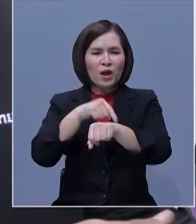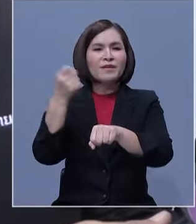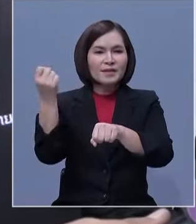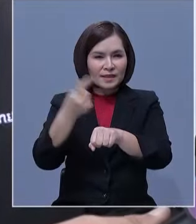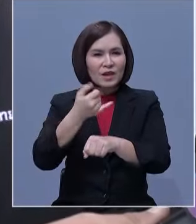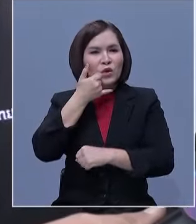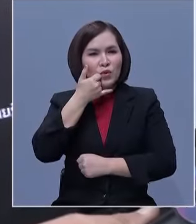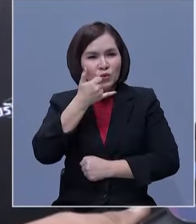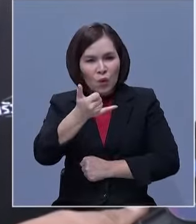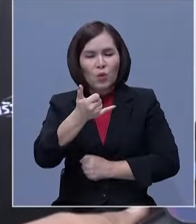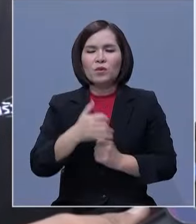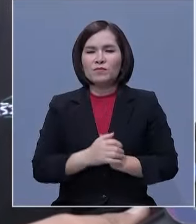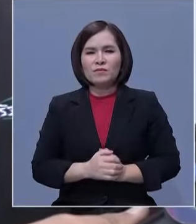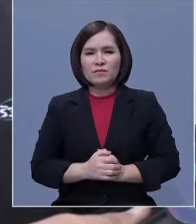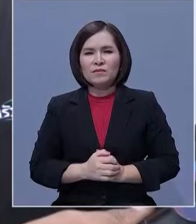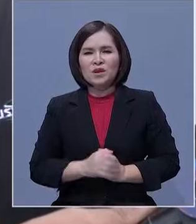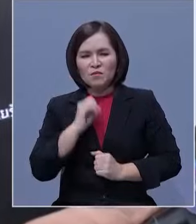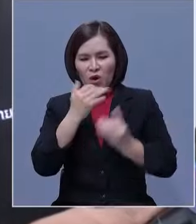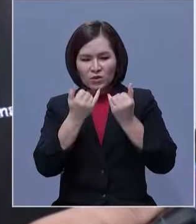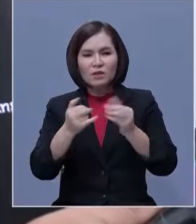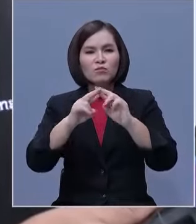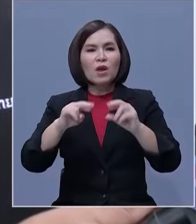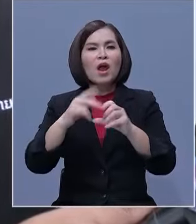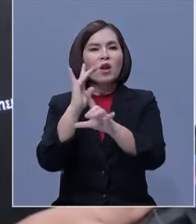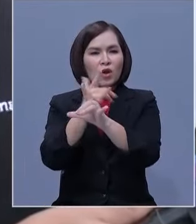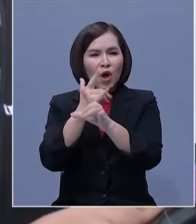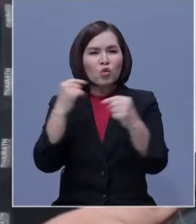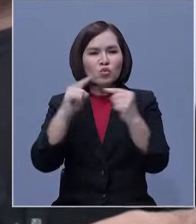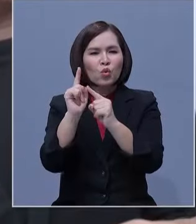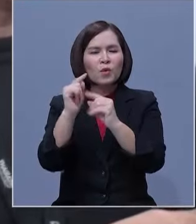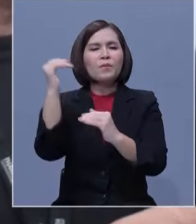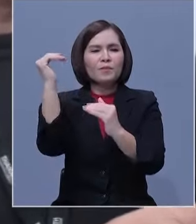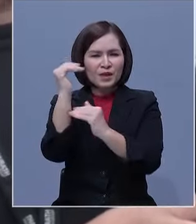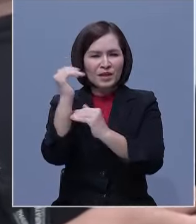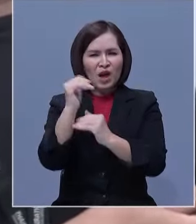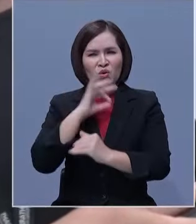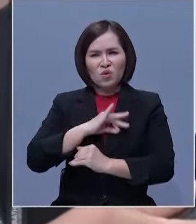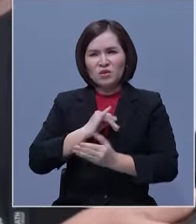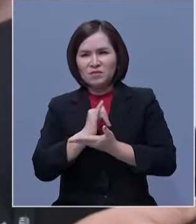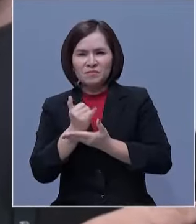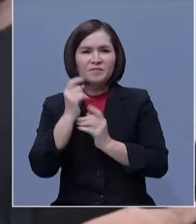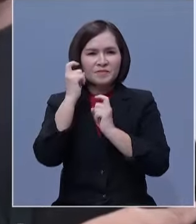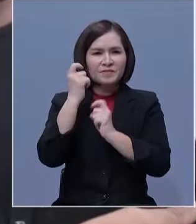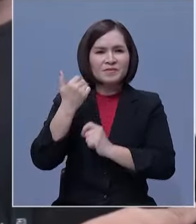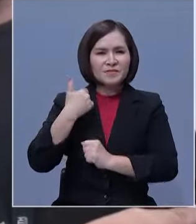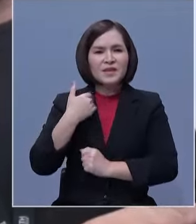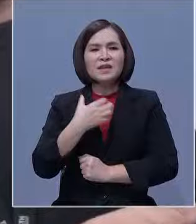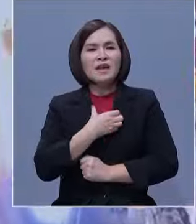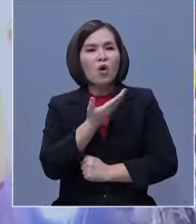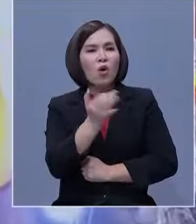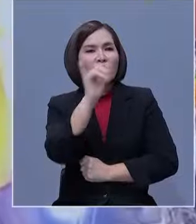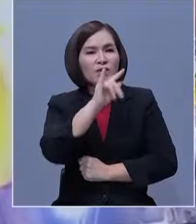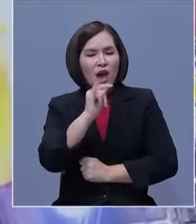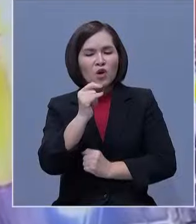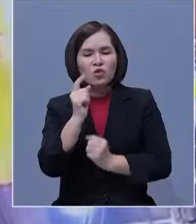คมนะครับโดยน้องชายบอกว่าเขาอยู่ที่ร้านเหล้าแห่งหนึ่งในห้างย่านปิ่นเกล้ารู้สึกไม่ปลอดภัยขอให้พี่เขยเนี่ยมาหา